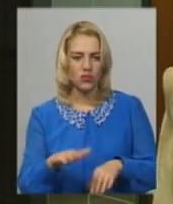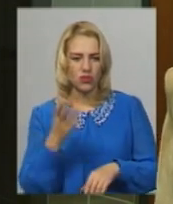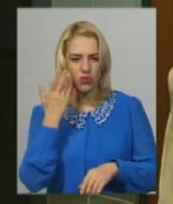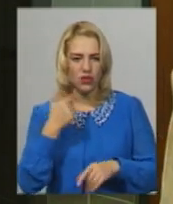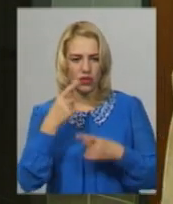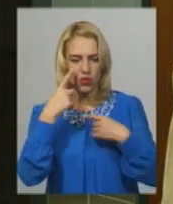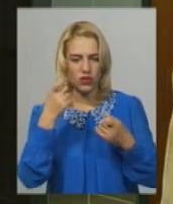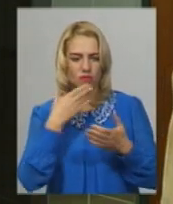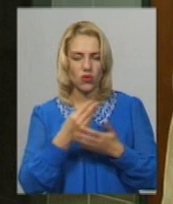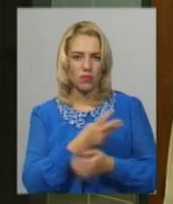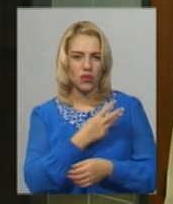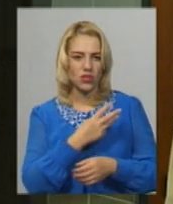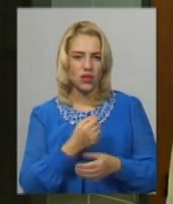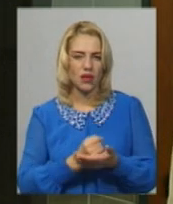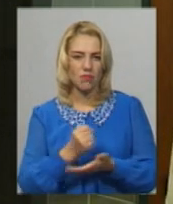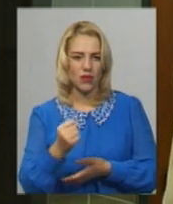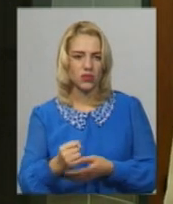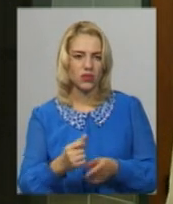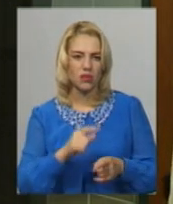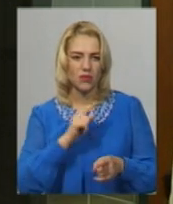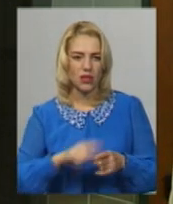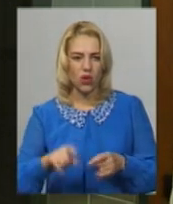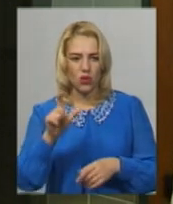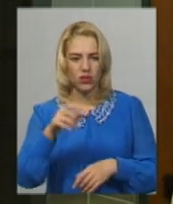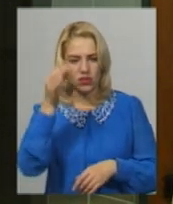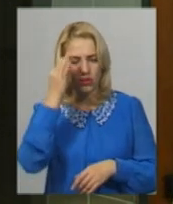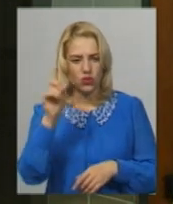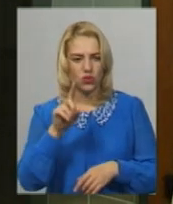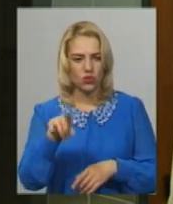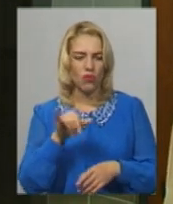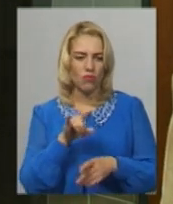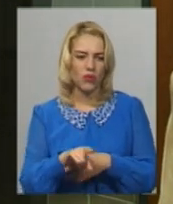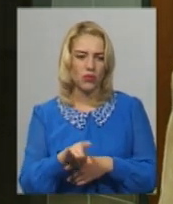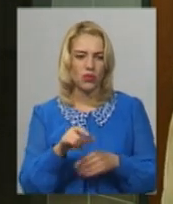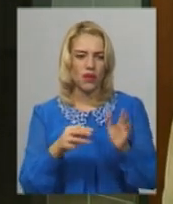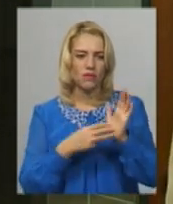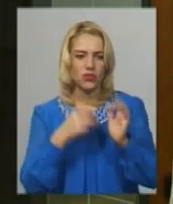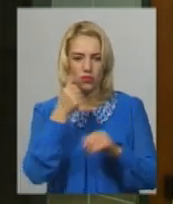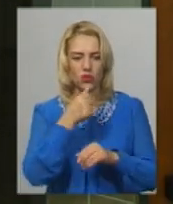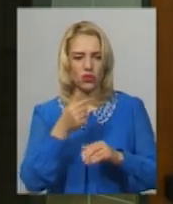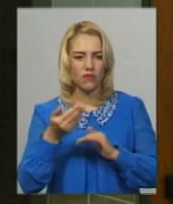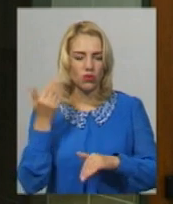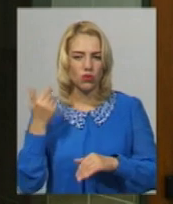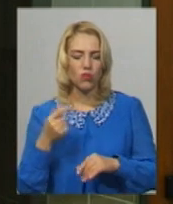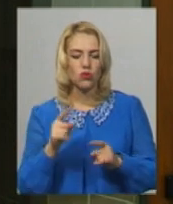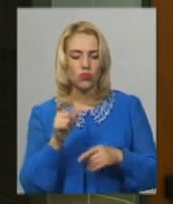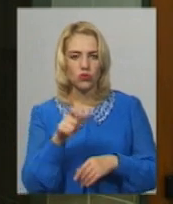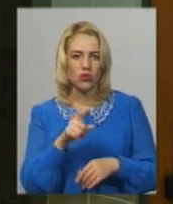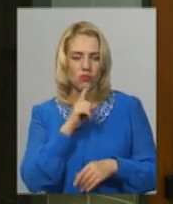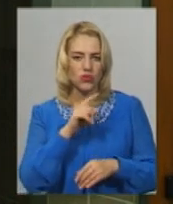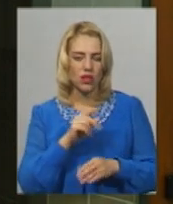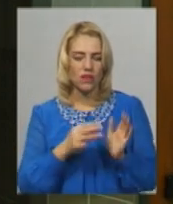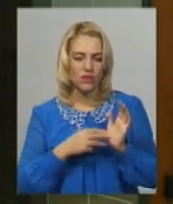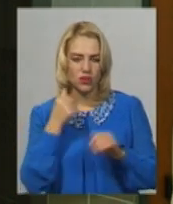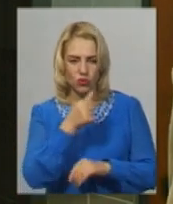оголосив про своє бажання балотуватись, моментально людина згадала, що його обманули 8 років тому. Чому людина мовчала 8 років?